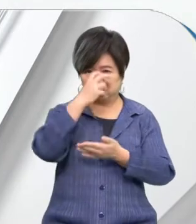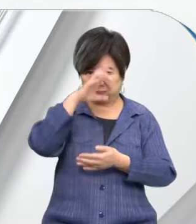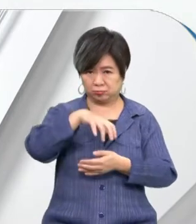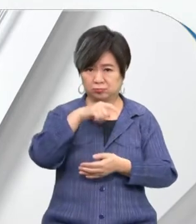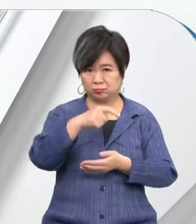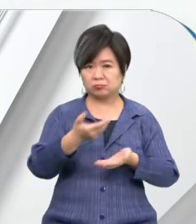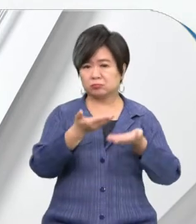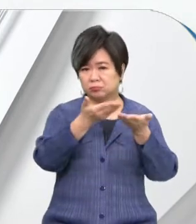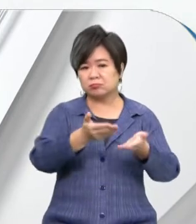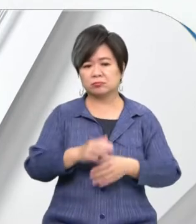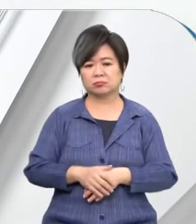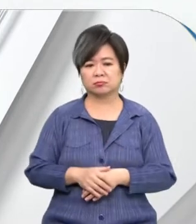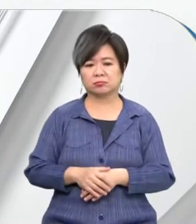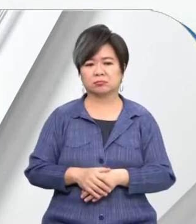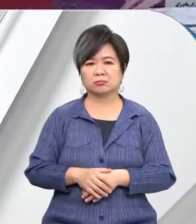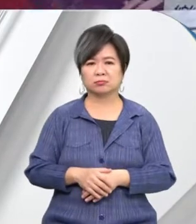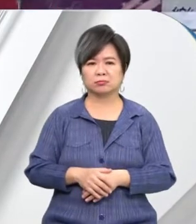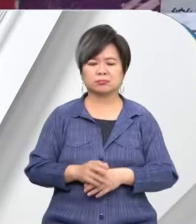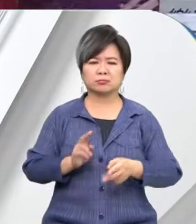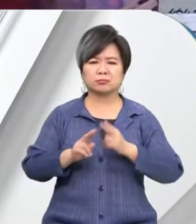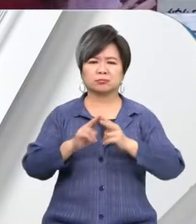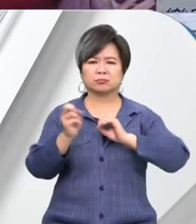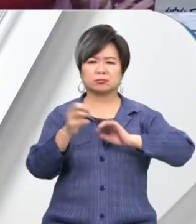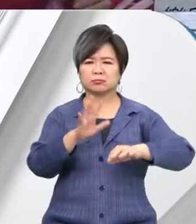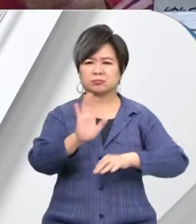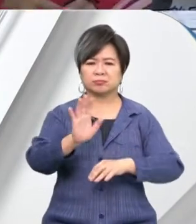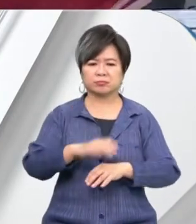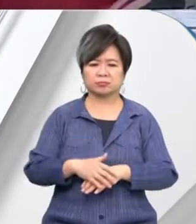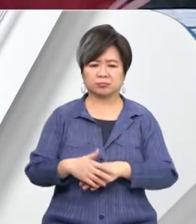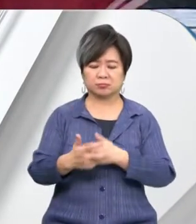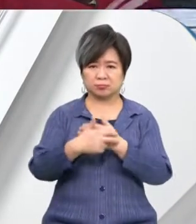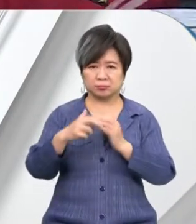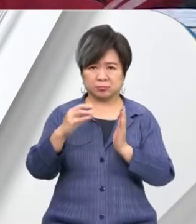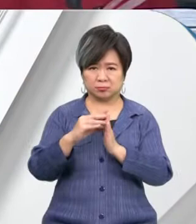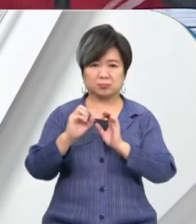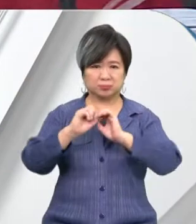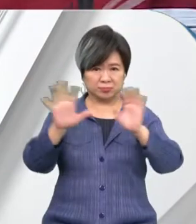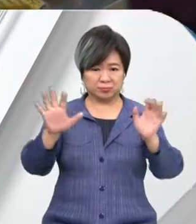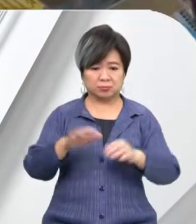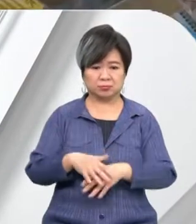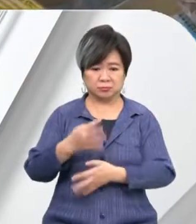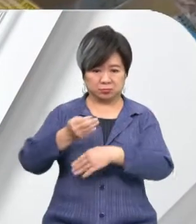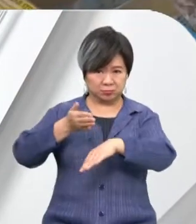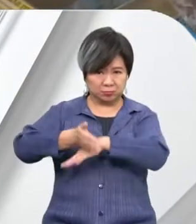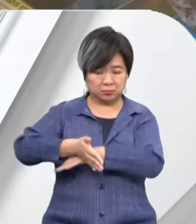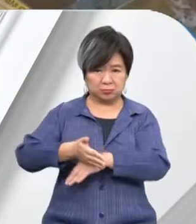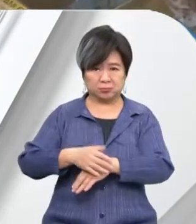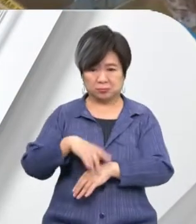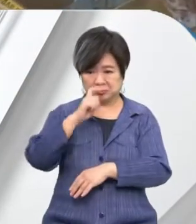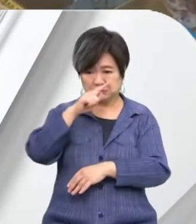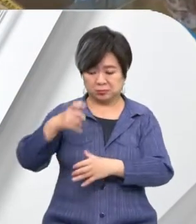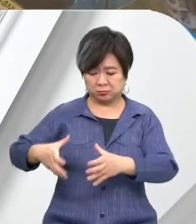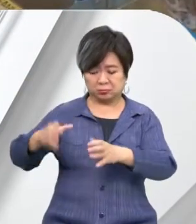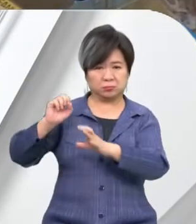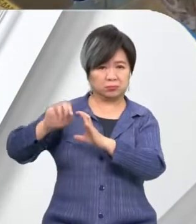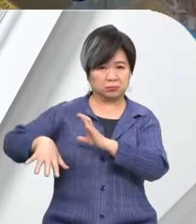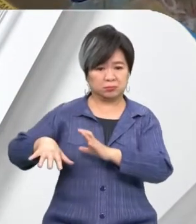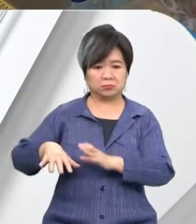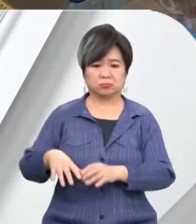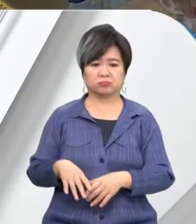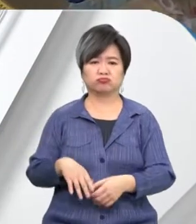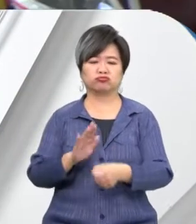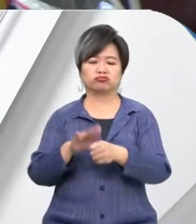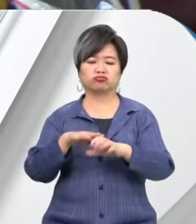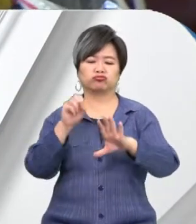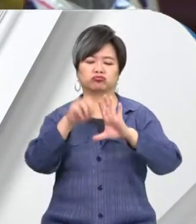回收，才不会造成环境污染。 台东烟卫生局提醒民众，过期的药嘅做唔得直接得到垃圾桶，也得到偏扫